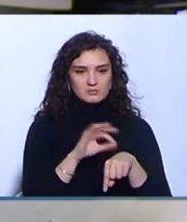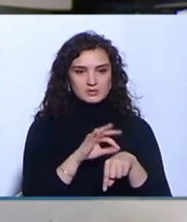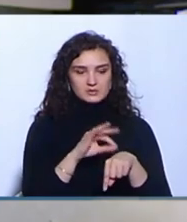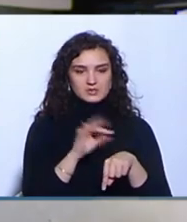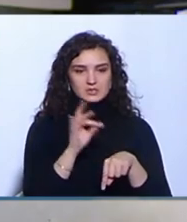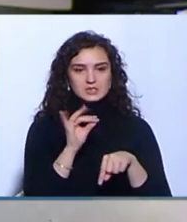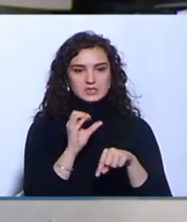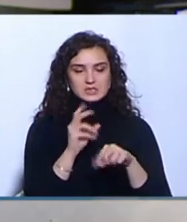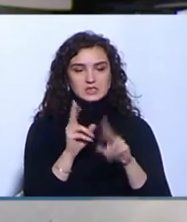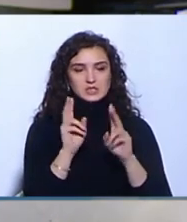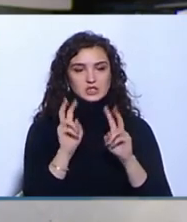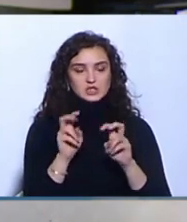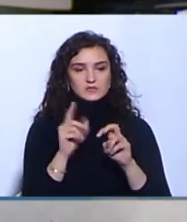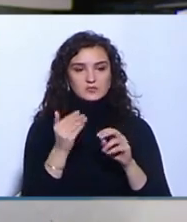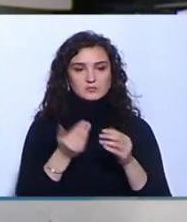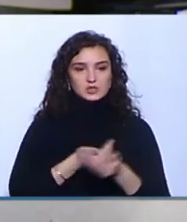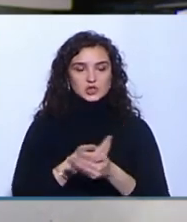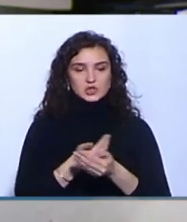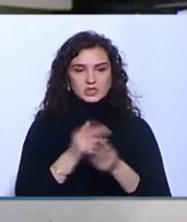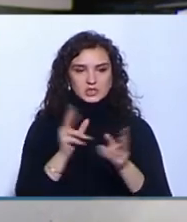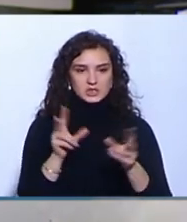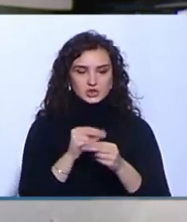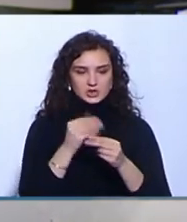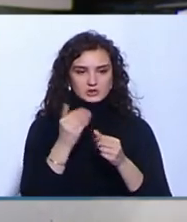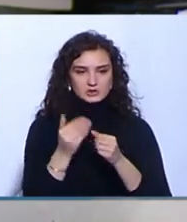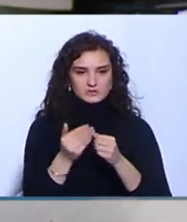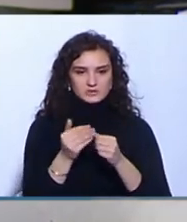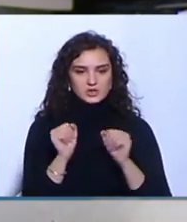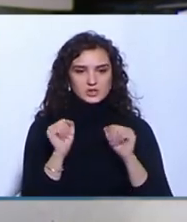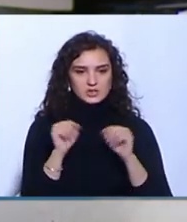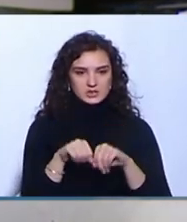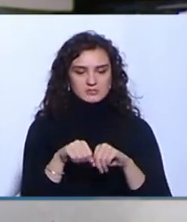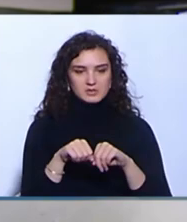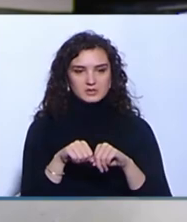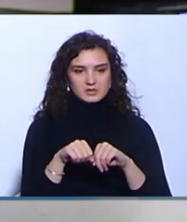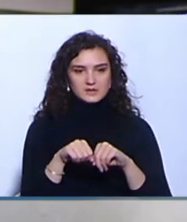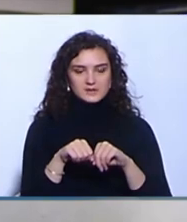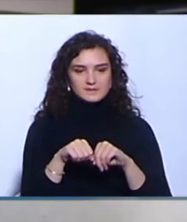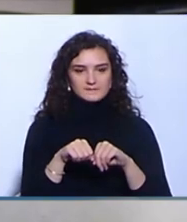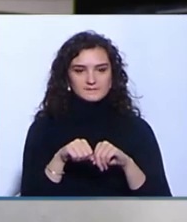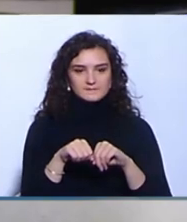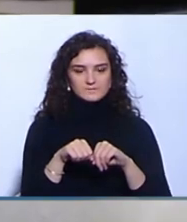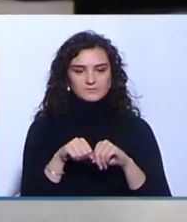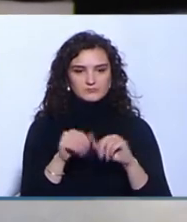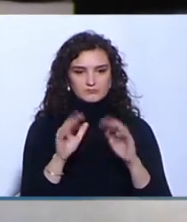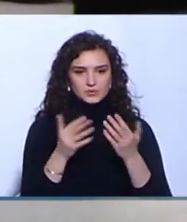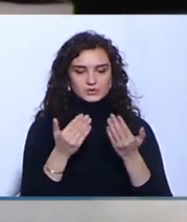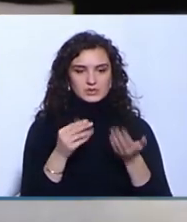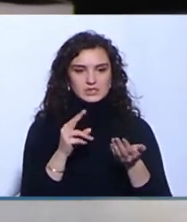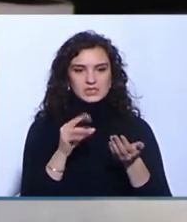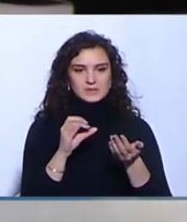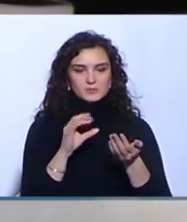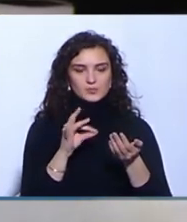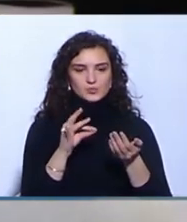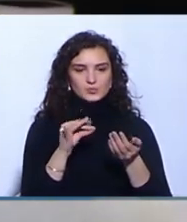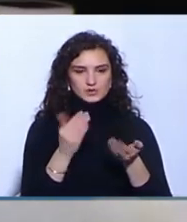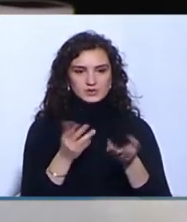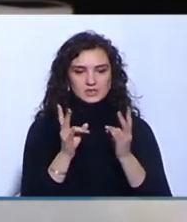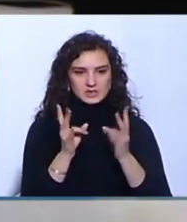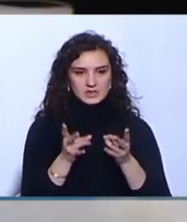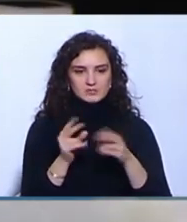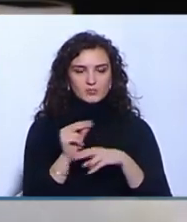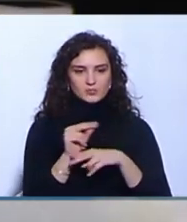რისკი ნიშნავს იმას, რომ მისი სიცოცხლის გადარჩენისთვის შესაძლებელია მოხდეს ლიმფური სისტემის ნაწილის